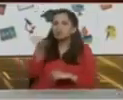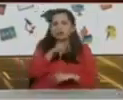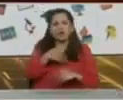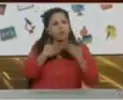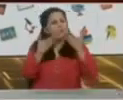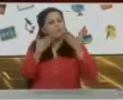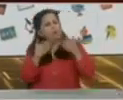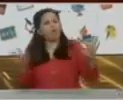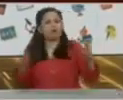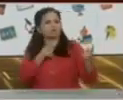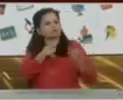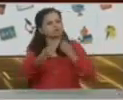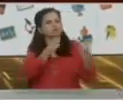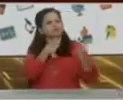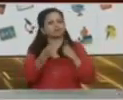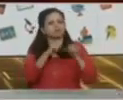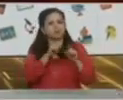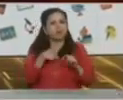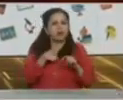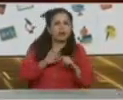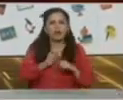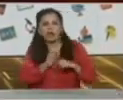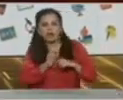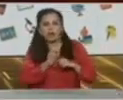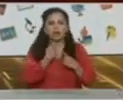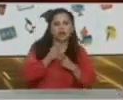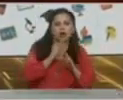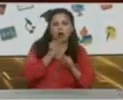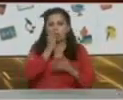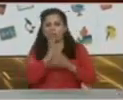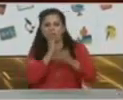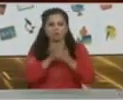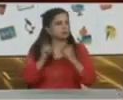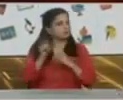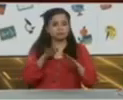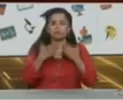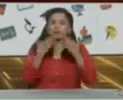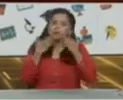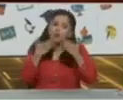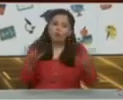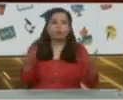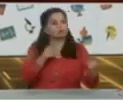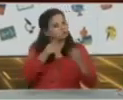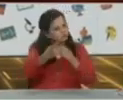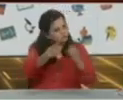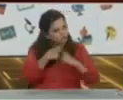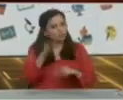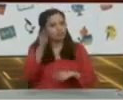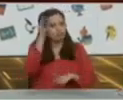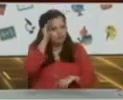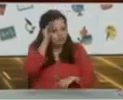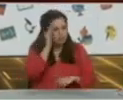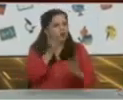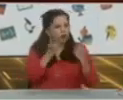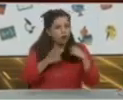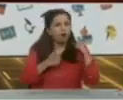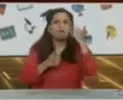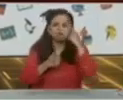करनी होगी, खुलकर बातें करनी होगी, समझना होगा, सुनना होगा और